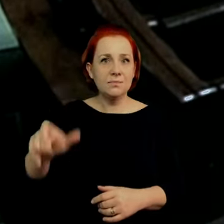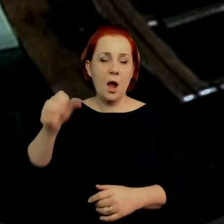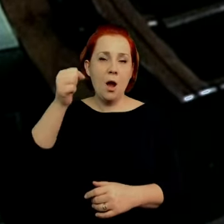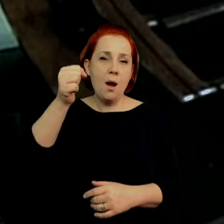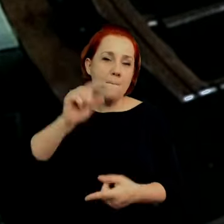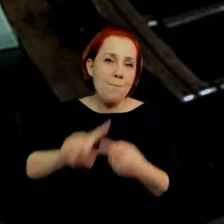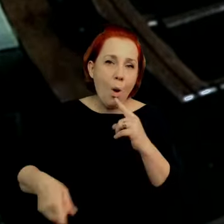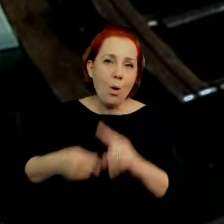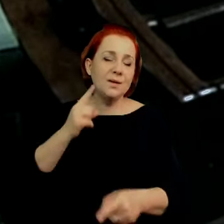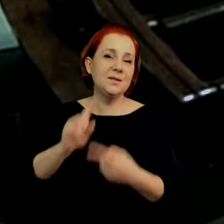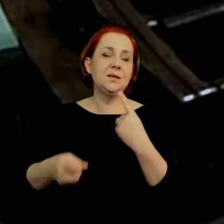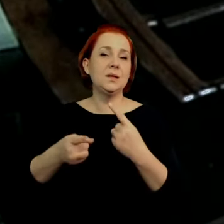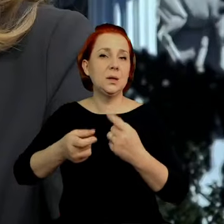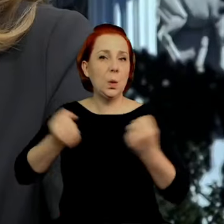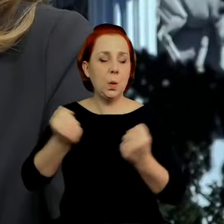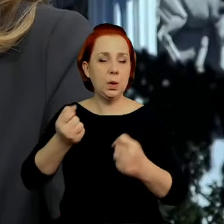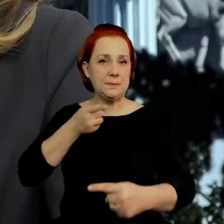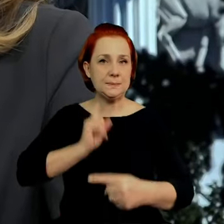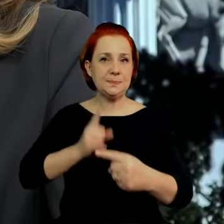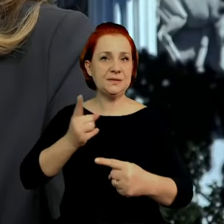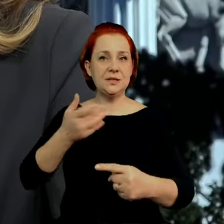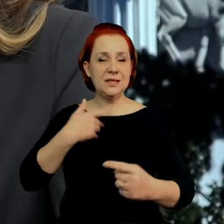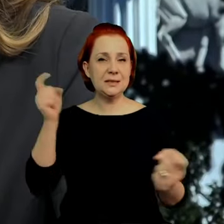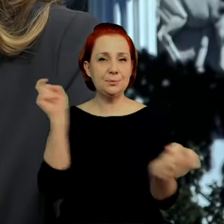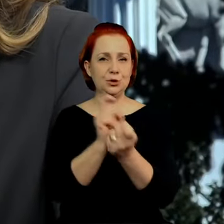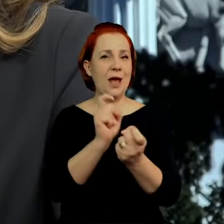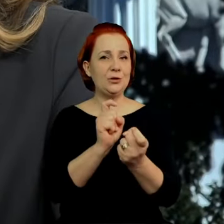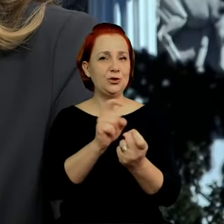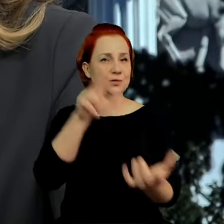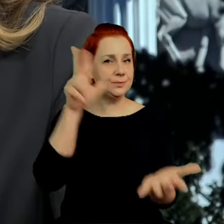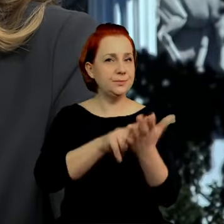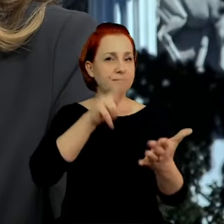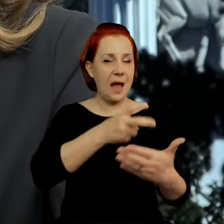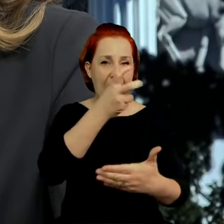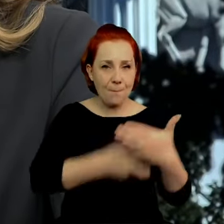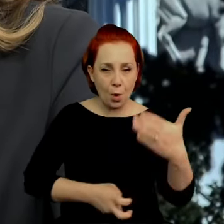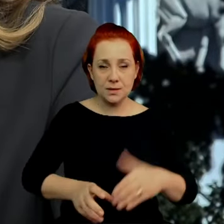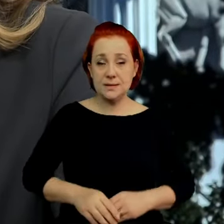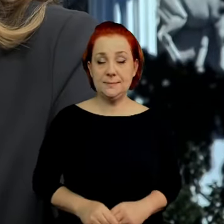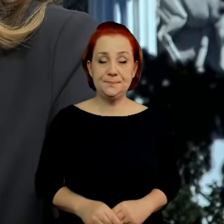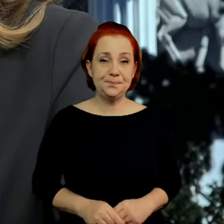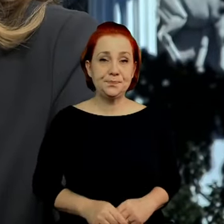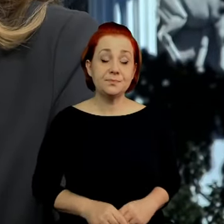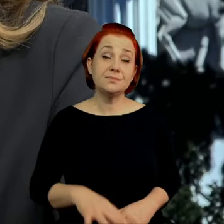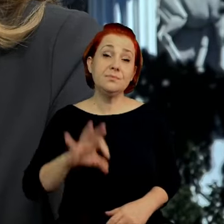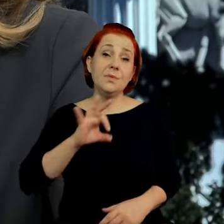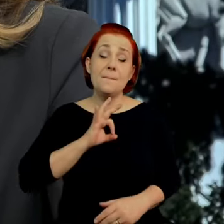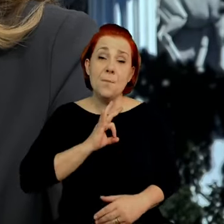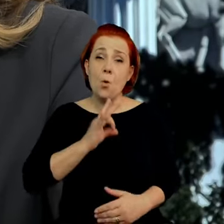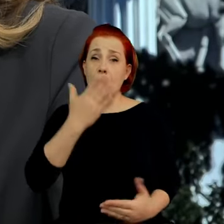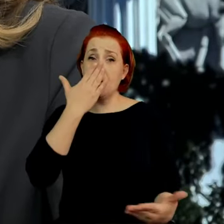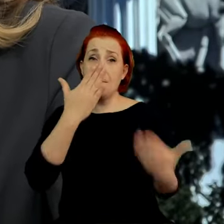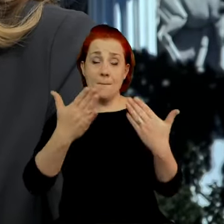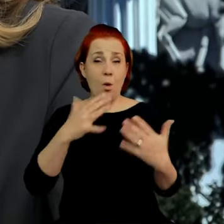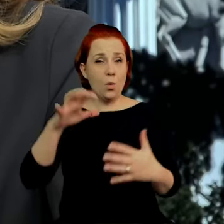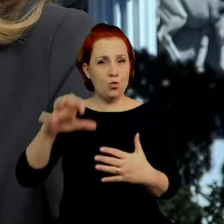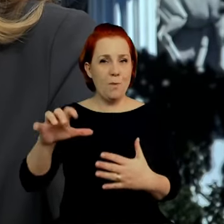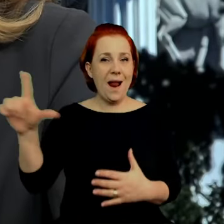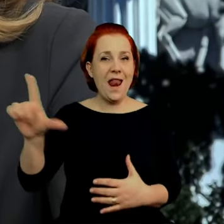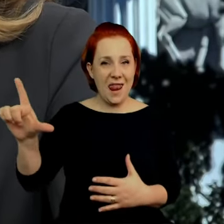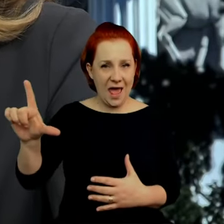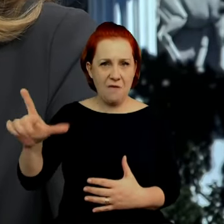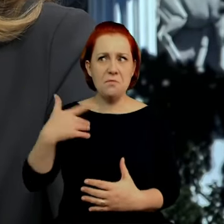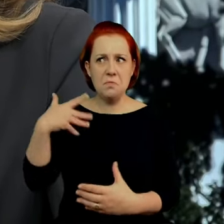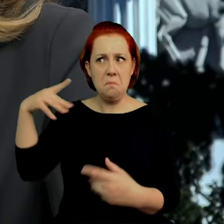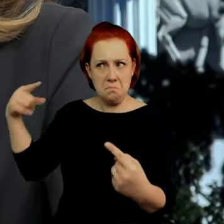liberalizacji aborcji. No to, ale to nie jeden, tak? A ja ze swoimi poglądami lewicowymi mieściłam się tam jak najbardziej w tej